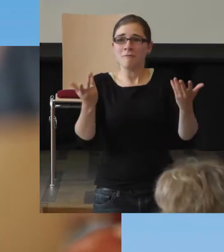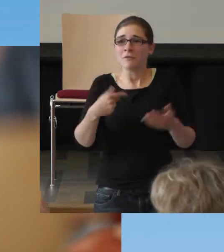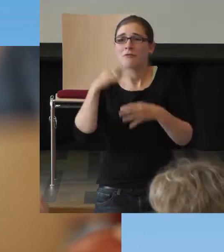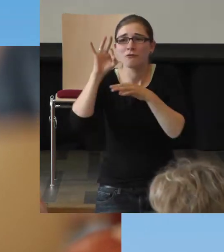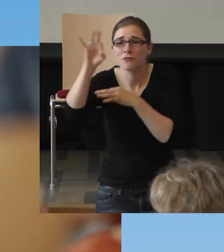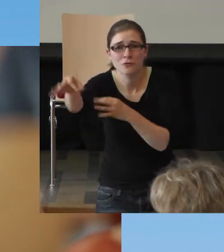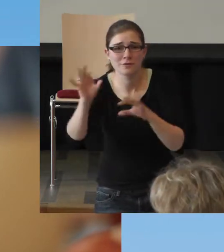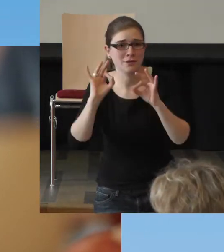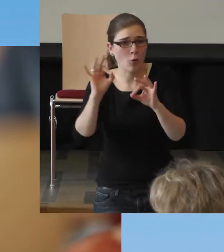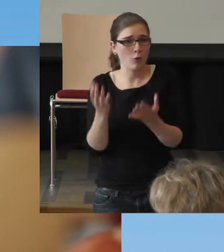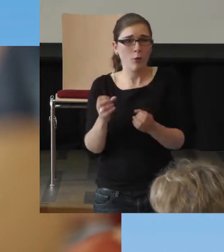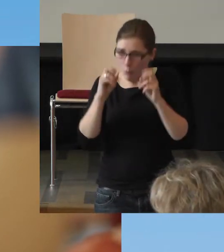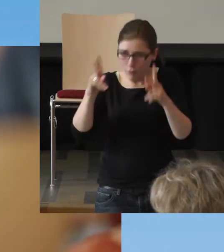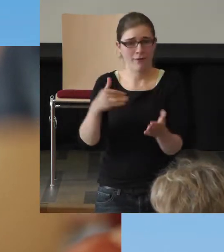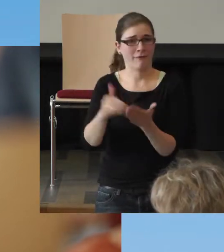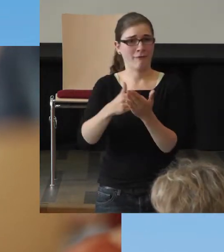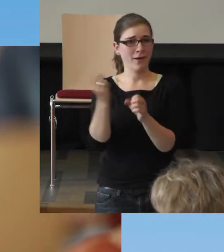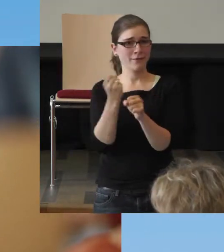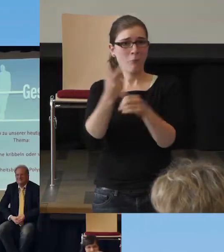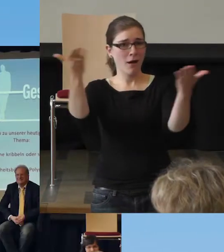gut bekommen ist machen Sie das weiter